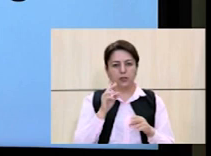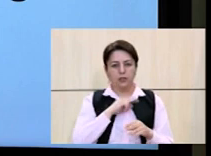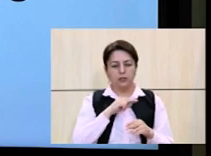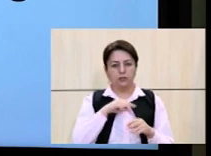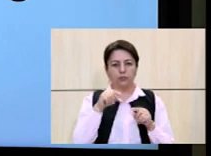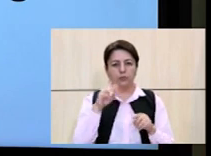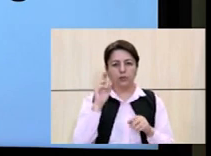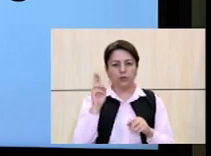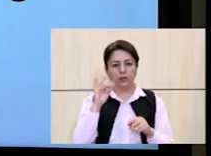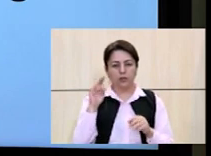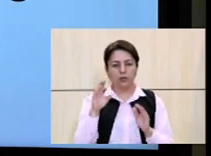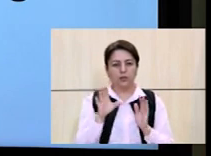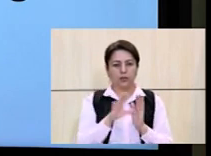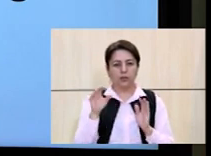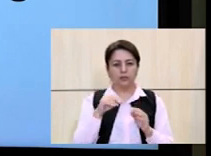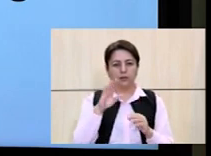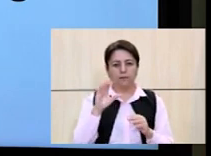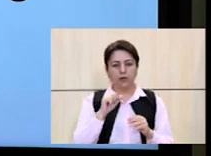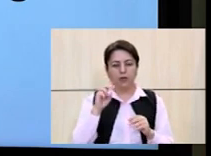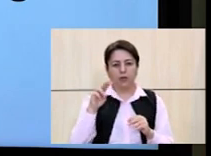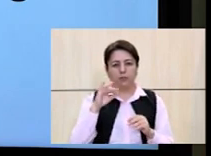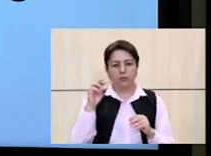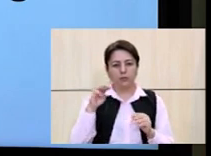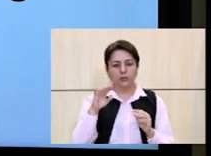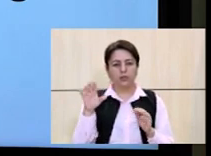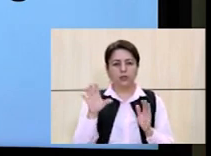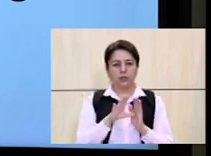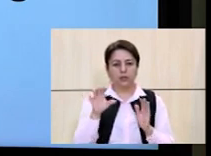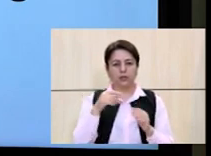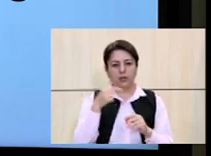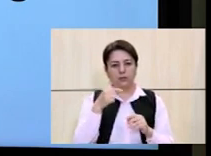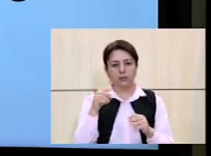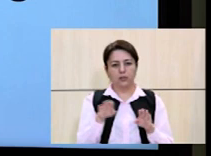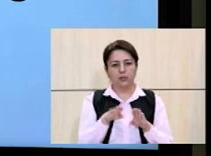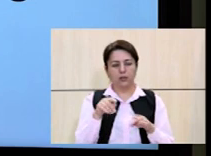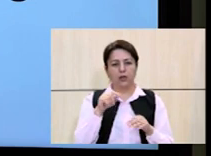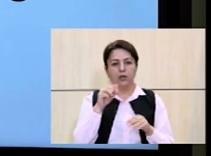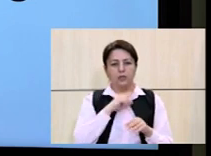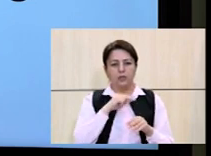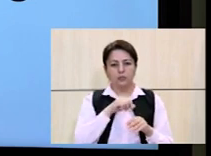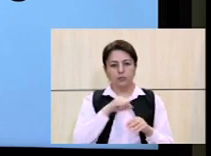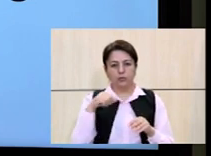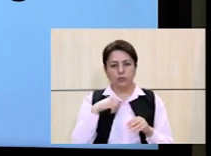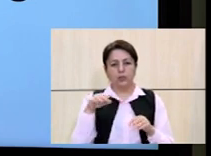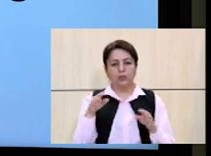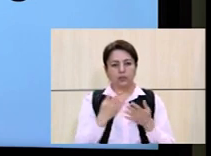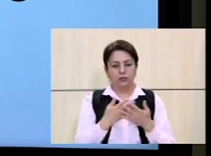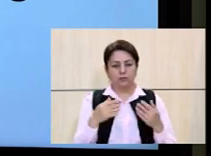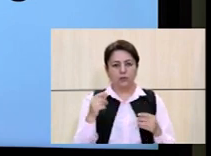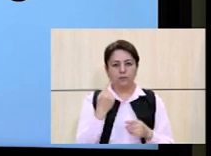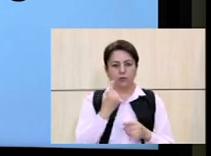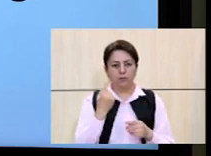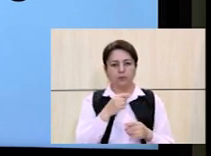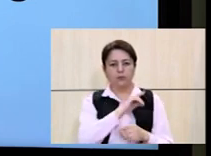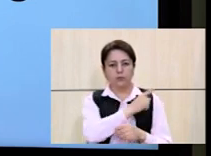kinetik energiyasi hamda potensial energiyasining ayirmasiga teng. Ish o'zi jismlarning biron bir kuch